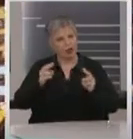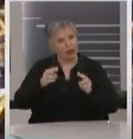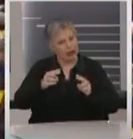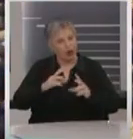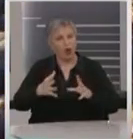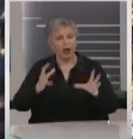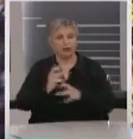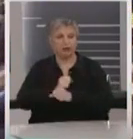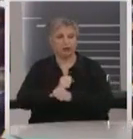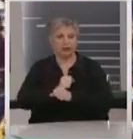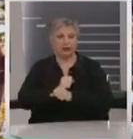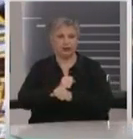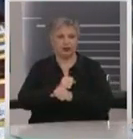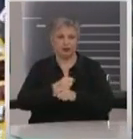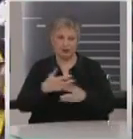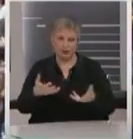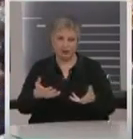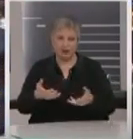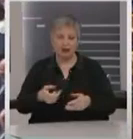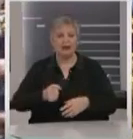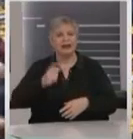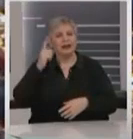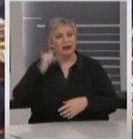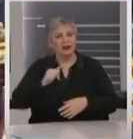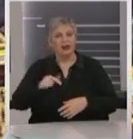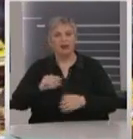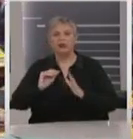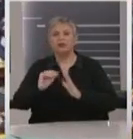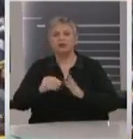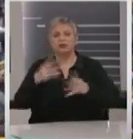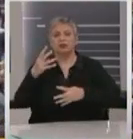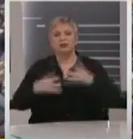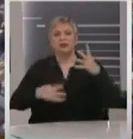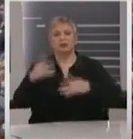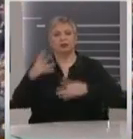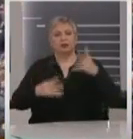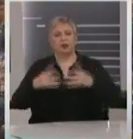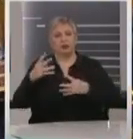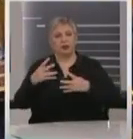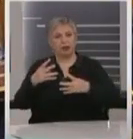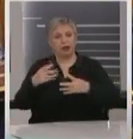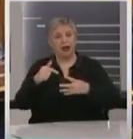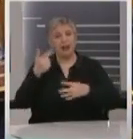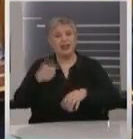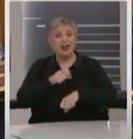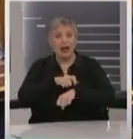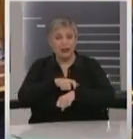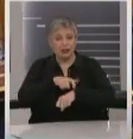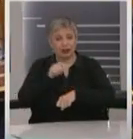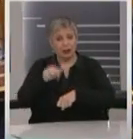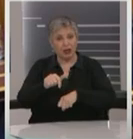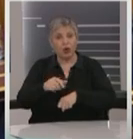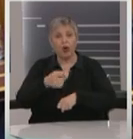ξέρετε, δεν είναι σωστό ακόμα και στον προϋπολογισμό, ιδίως στον προϋπολογισμό θα λέω εγώ, σε αυτήν εδώ την αίθουσα να